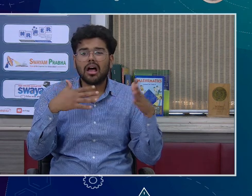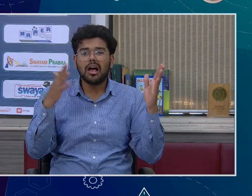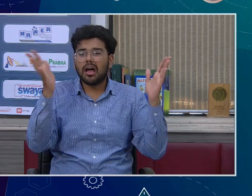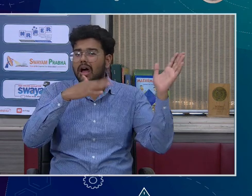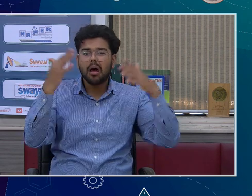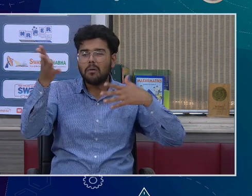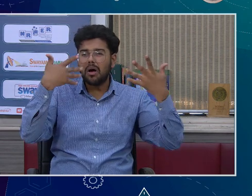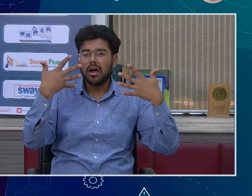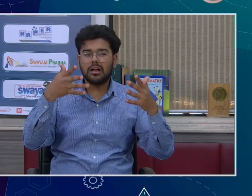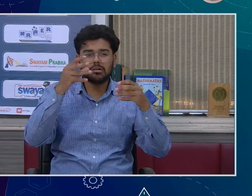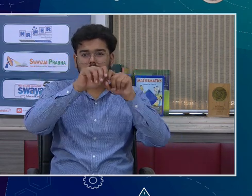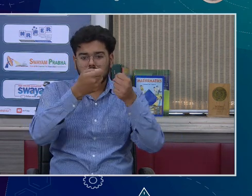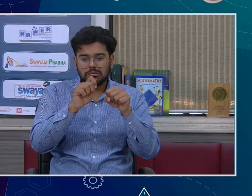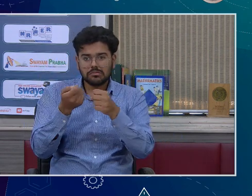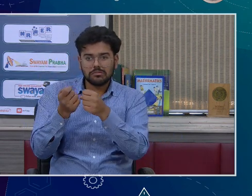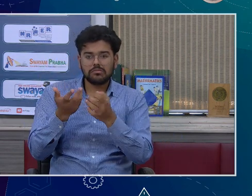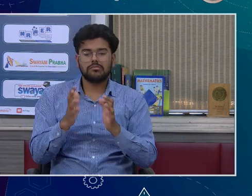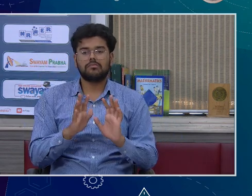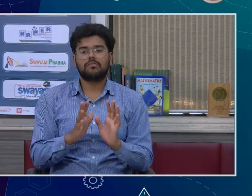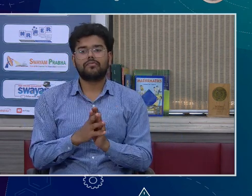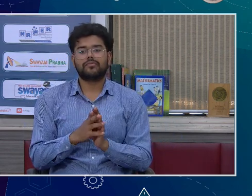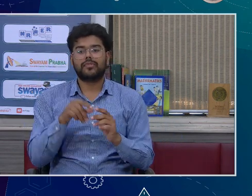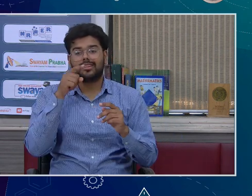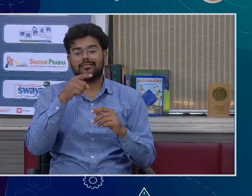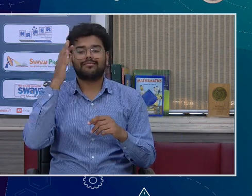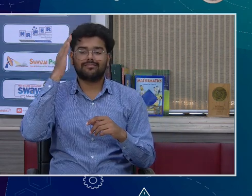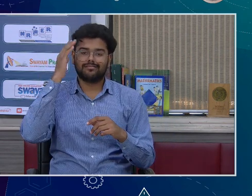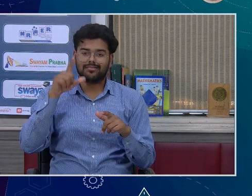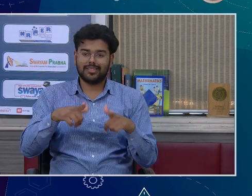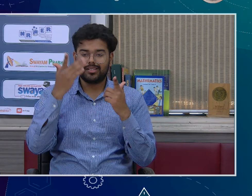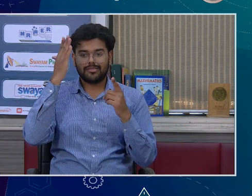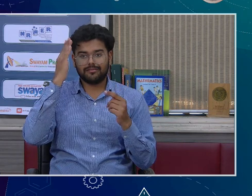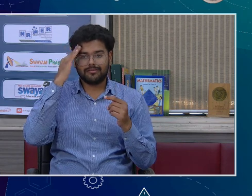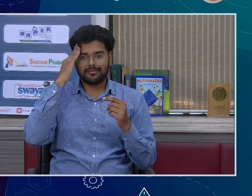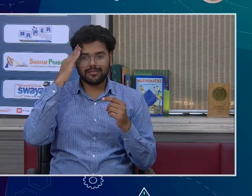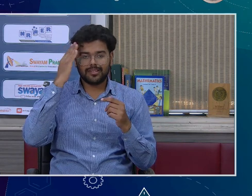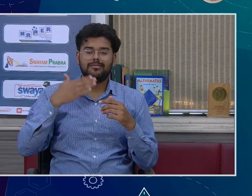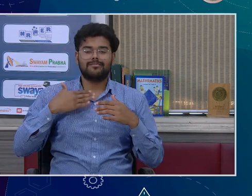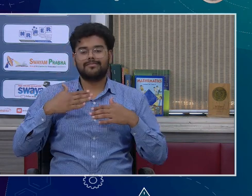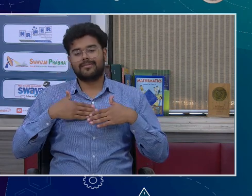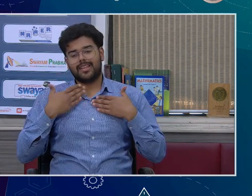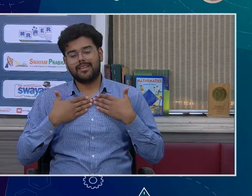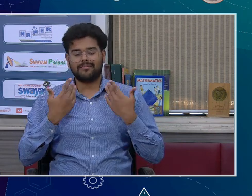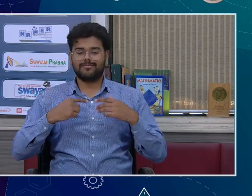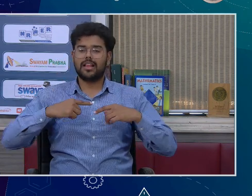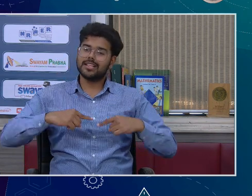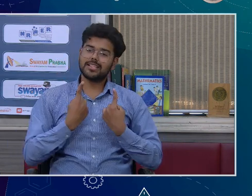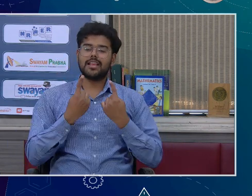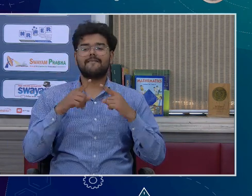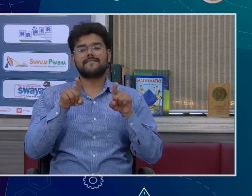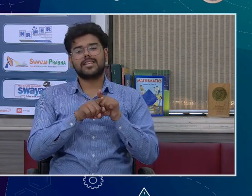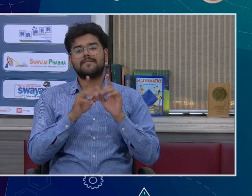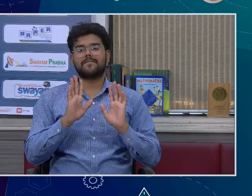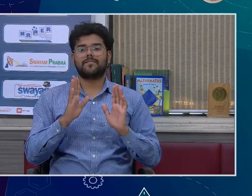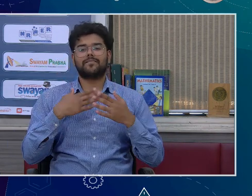चली तो वो पत्ते भी टूट गए. सो द ट्री रियलाइज्ड दैट आई एम हैप्पी द वे आई एम हैप्पी